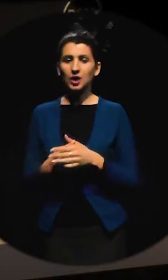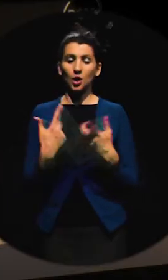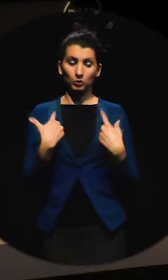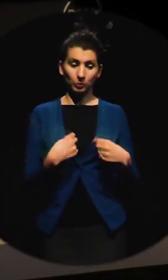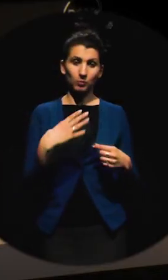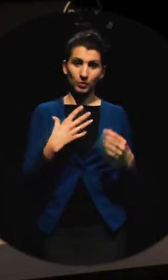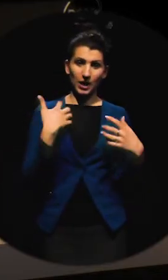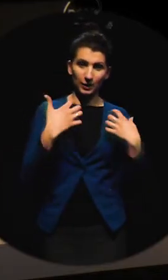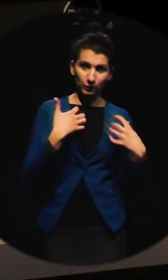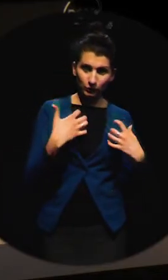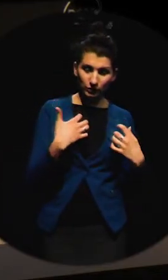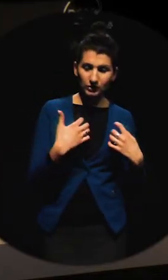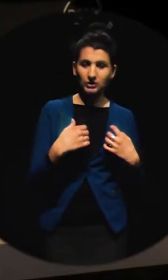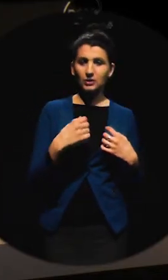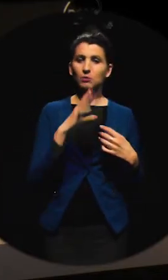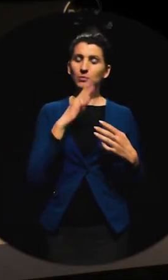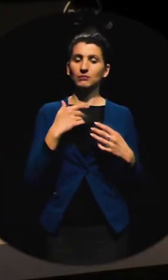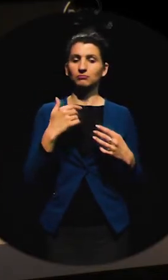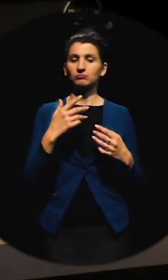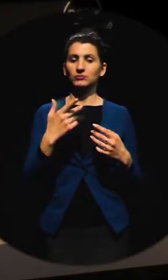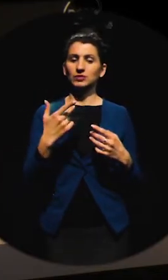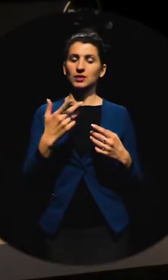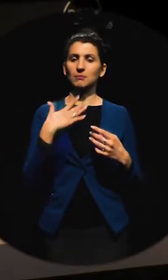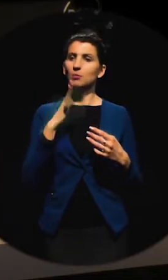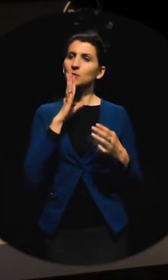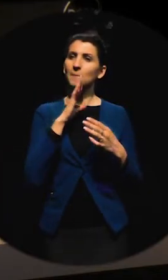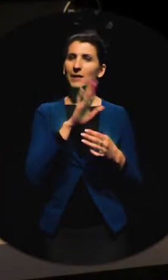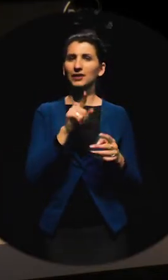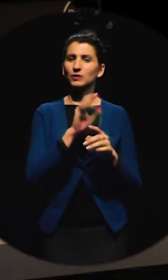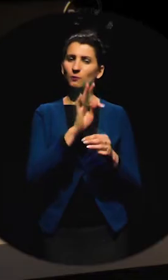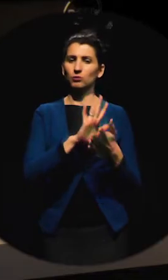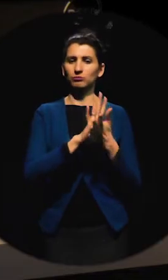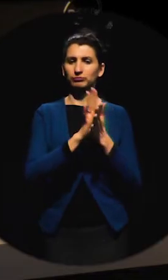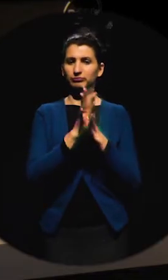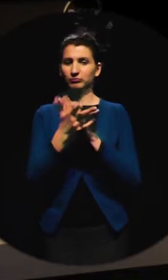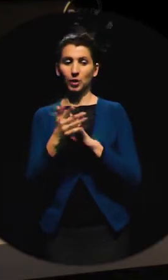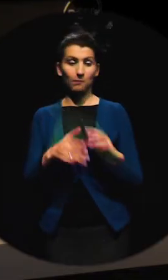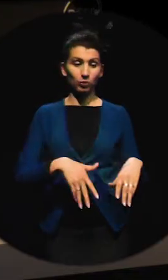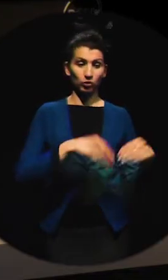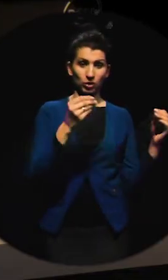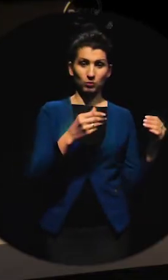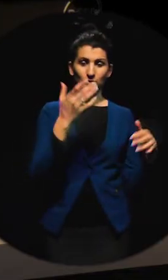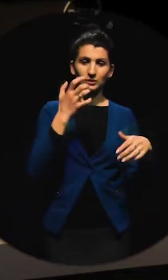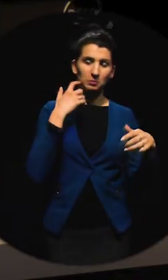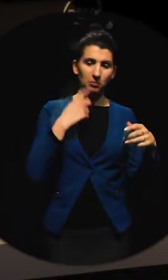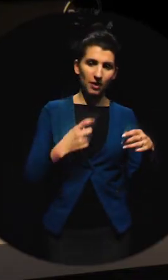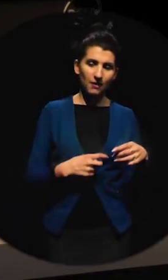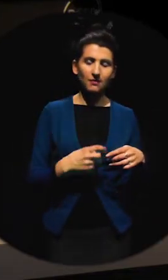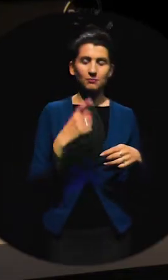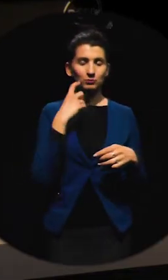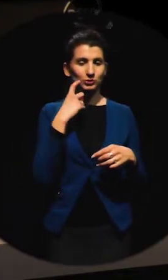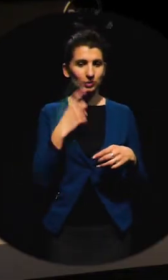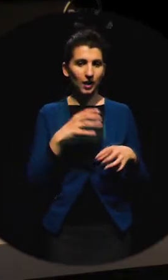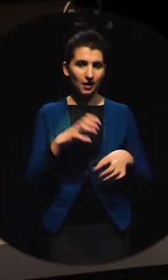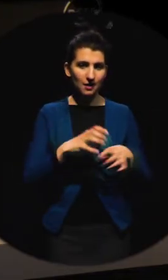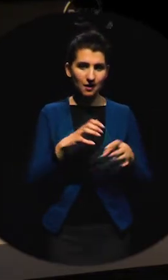swoje postacie, siebie samych, przechodzą jakąś przemianę. Od tego początkowego śmiechu, prawda, śmiechu w tej sytuacji